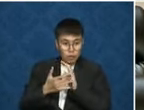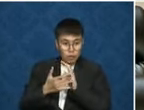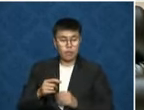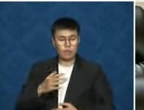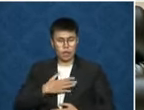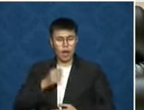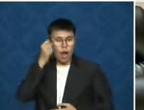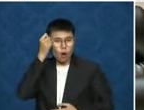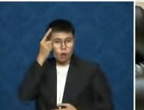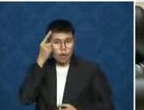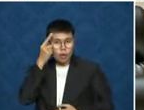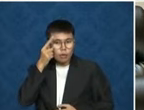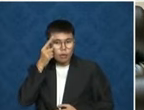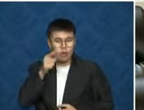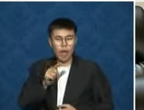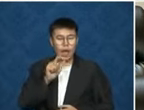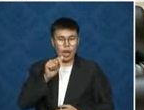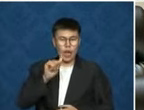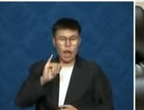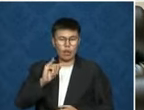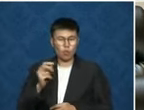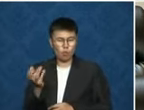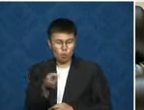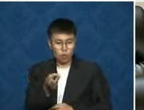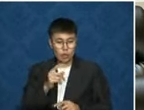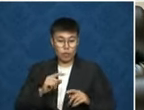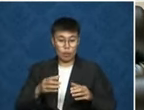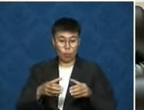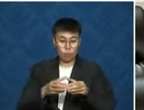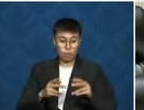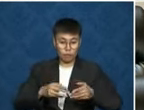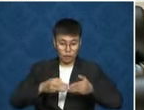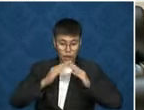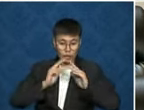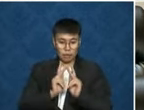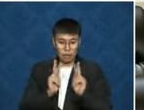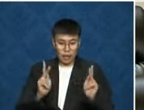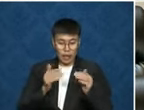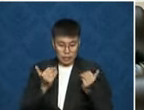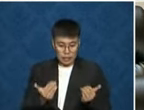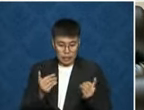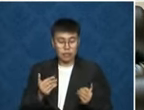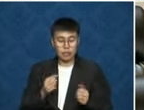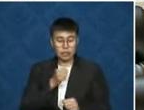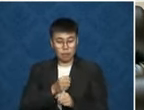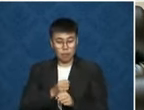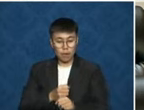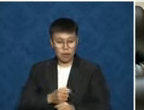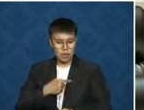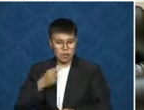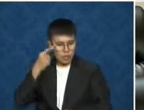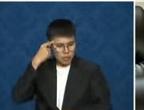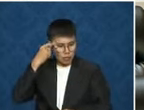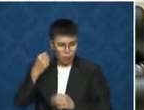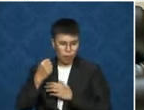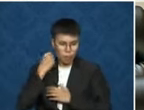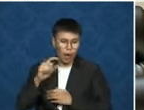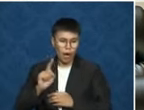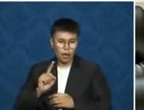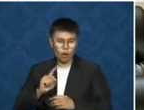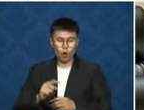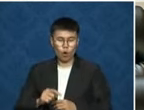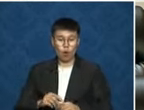จต่อมันน้อยกว่าด้วยซ้ำดังนั้นการตั้งคณะกรรมการวิสามัญชุดนี้จึงเป็นการทำให้เรามั่นใจได้ว่ามนุษย์จะเ